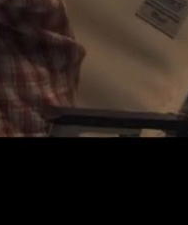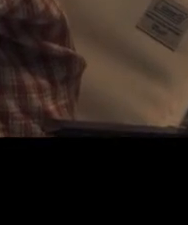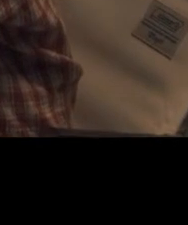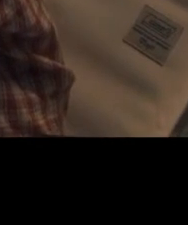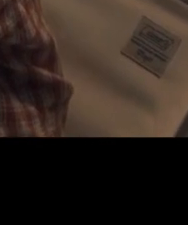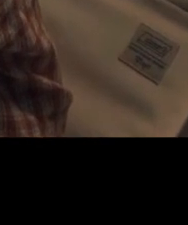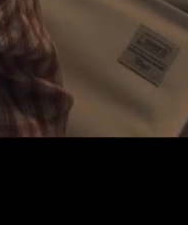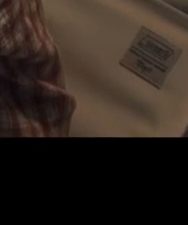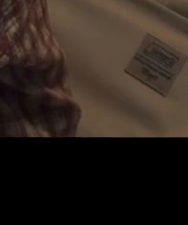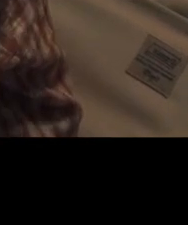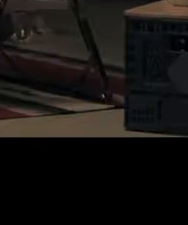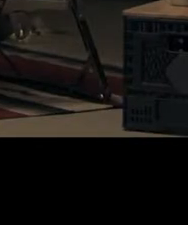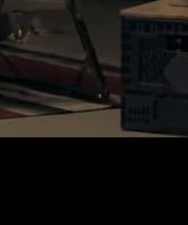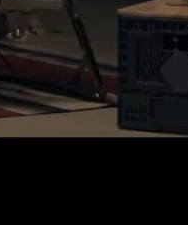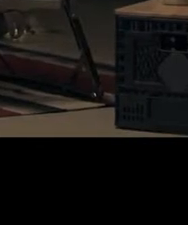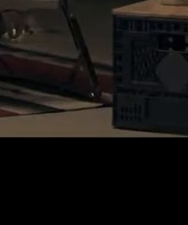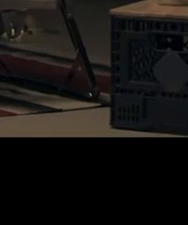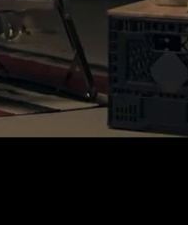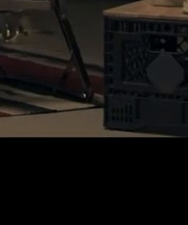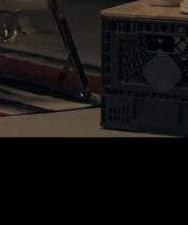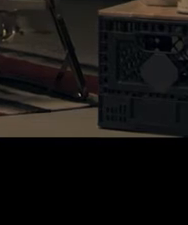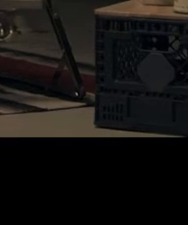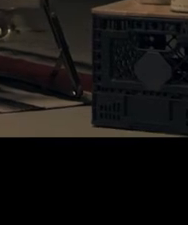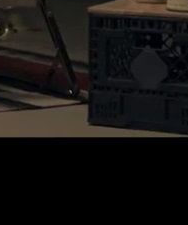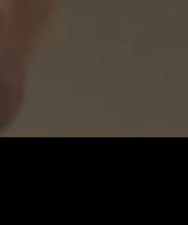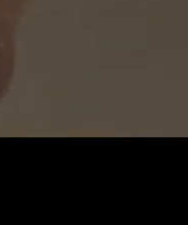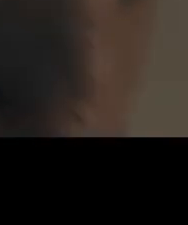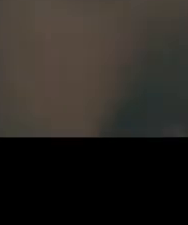거리두기를 지킨 여행신,